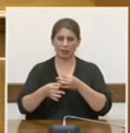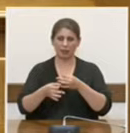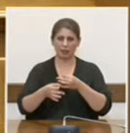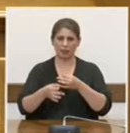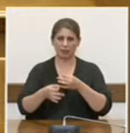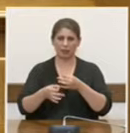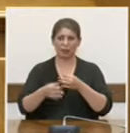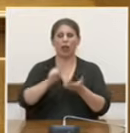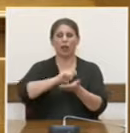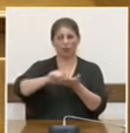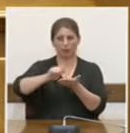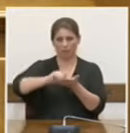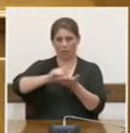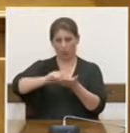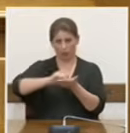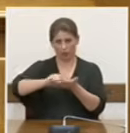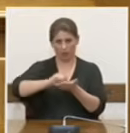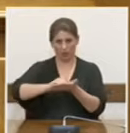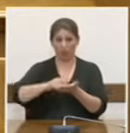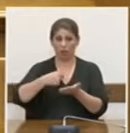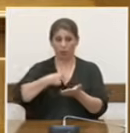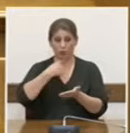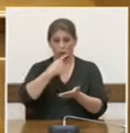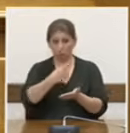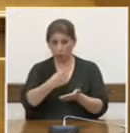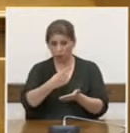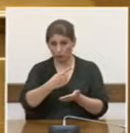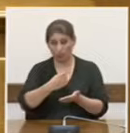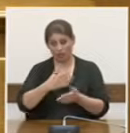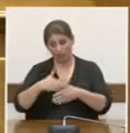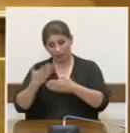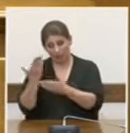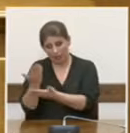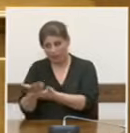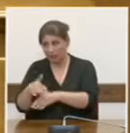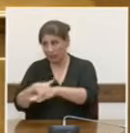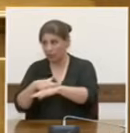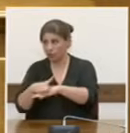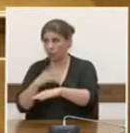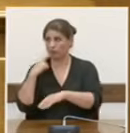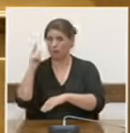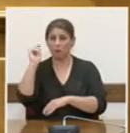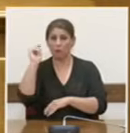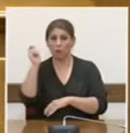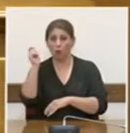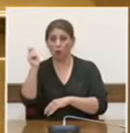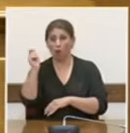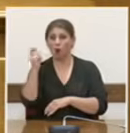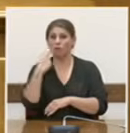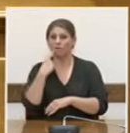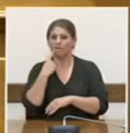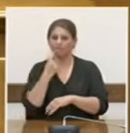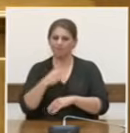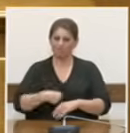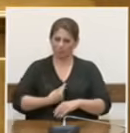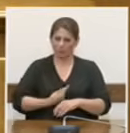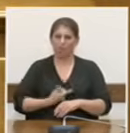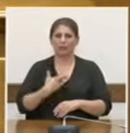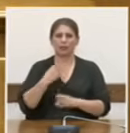χειρόγραφα, είπε. Του είπα να μου ζητήσει συγγνώμη. Γιατί η πολιτική ευθυξία είναι σημαντική για έναν άνθρωπο όπως